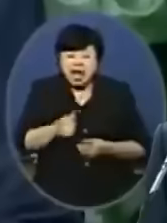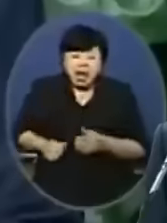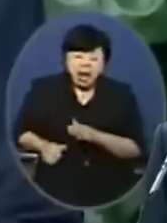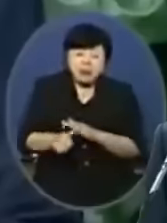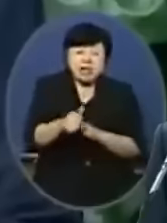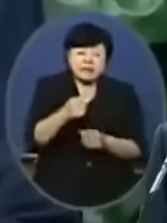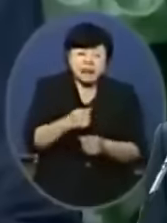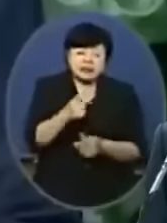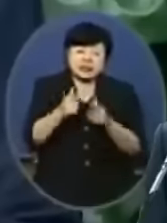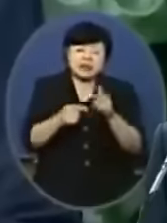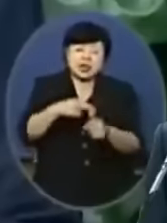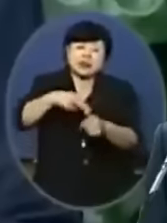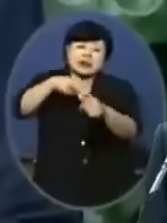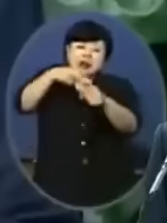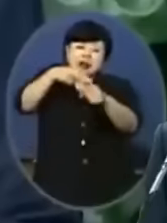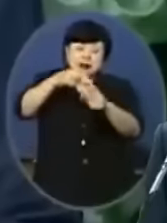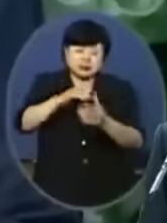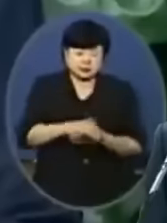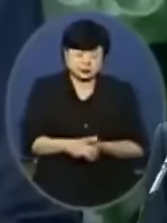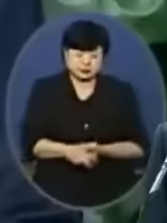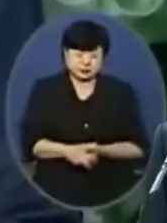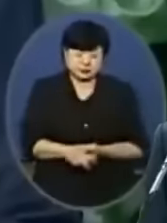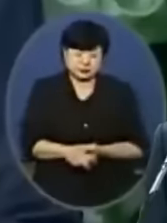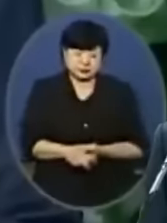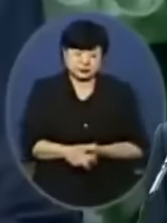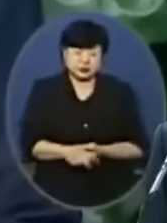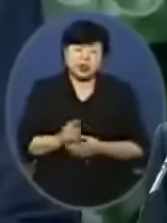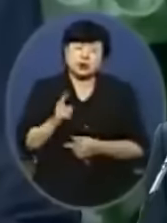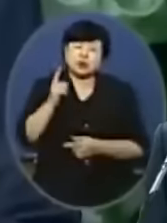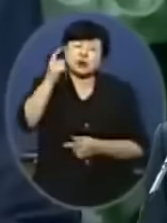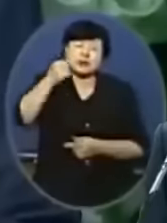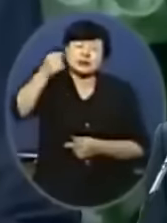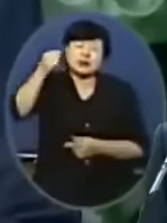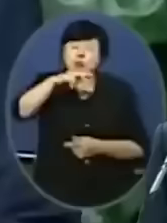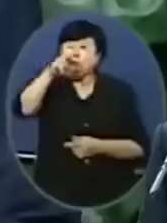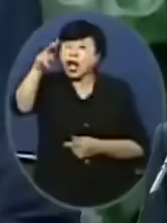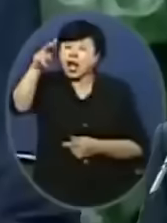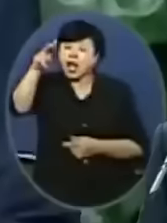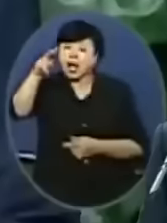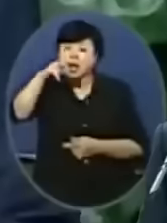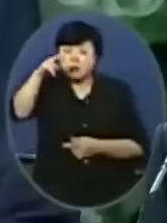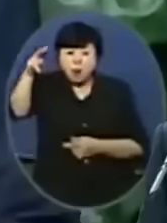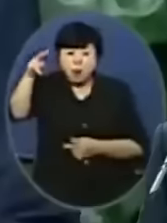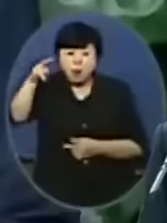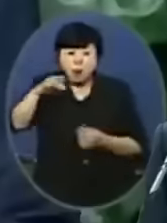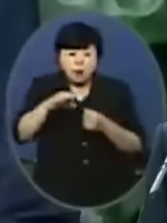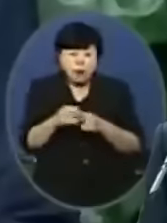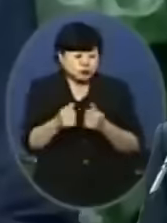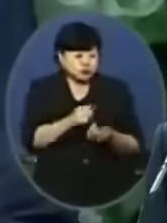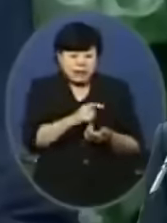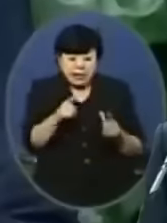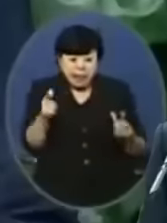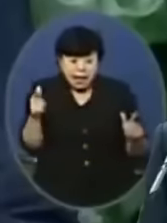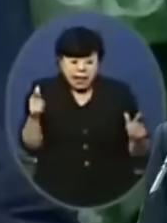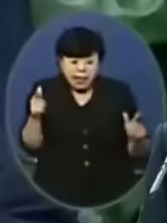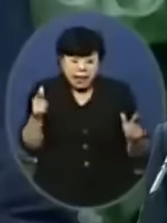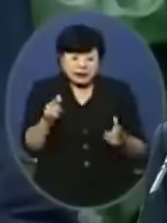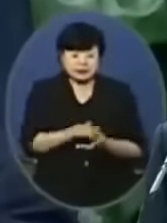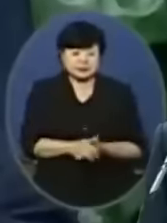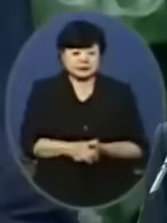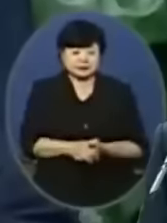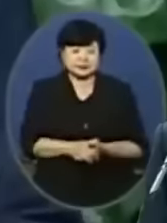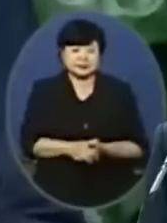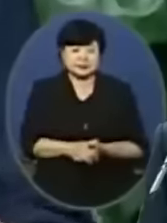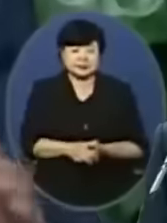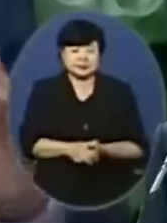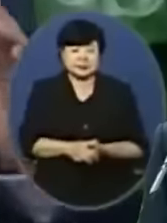만들어서 장대 머리를 못으로 박아서 높이 들어서 쳐다보라. 저를 쳐다보면 죽지 않는다.